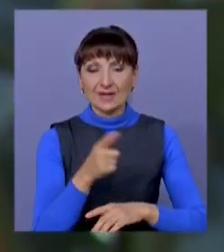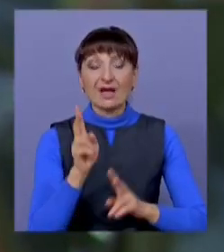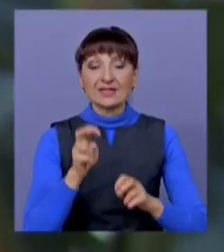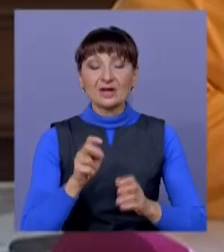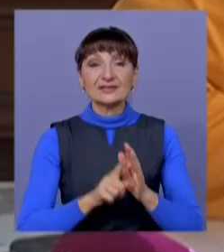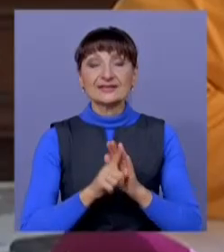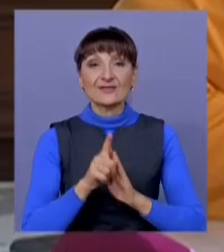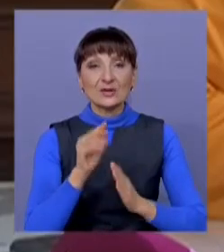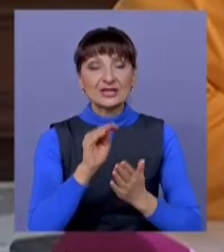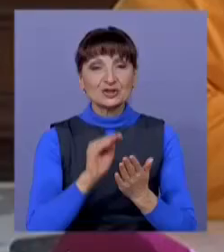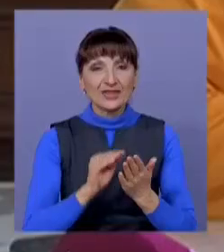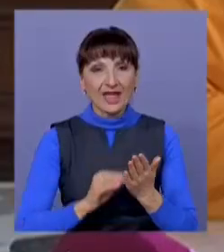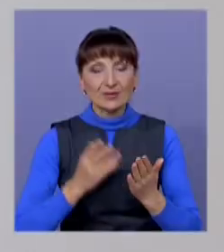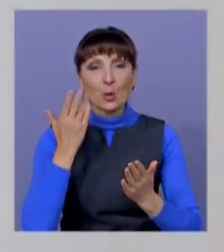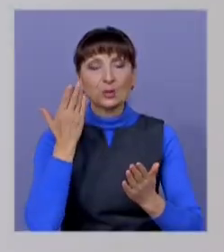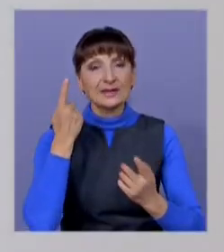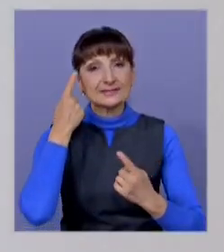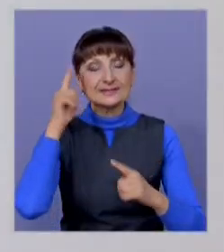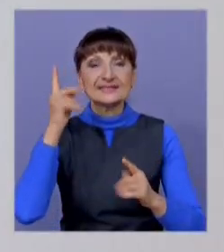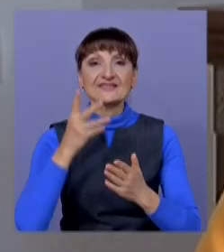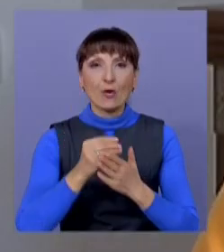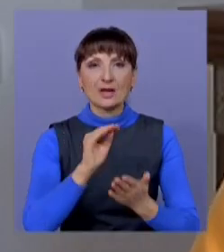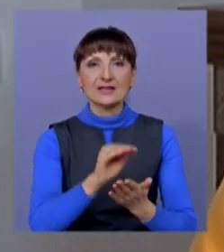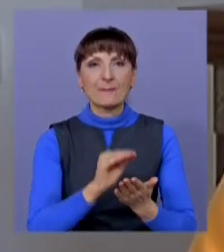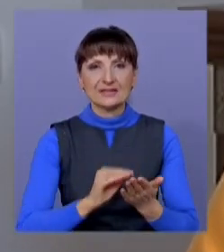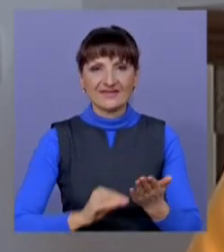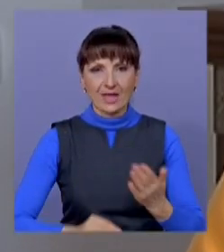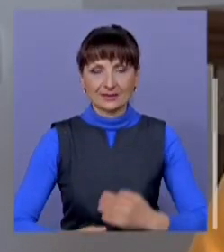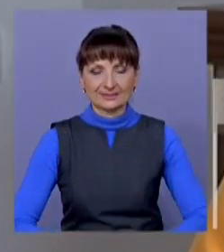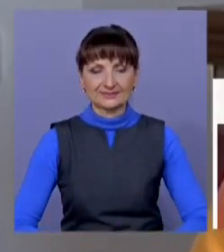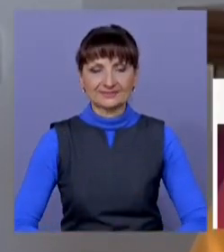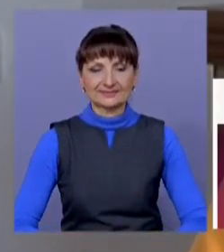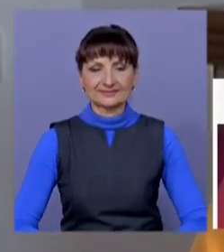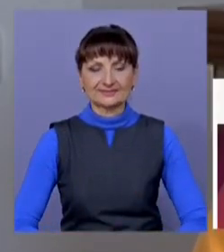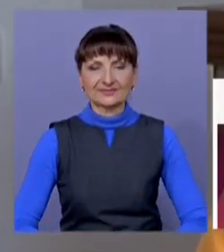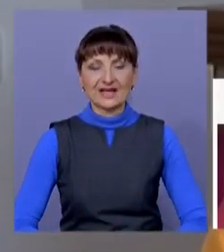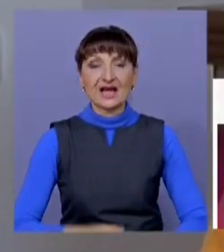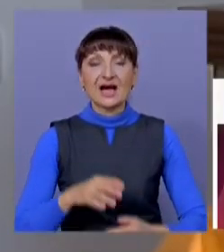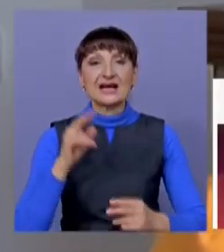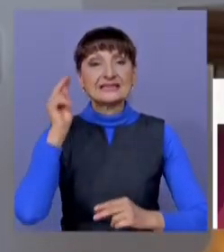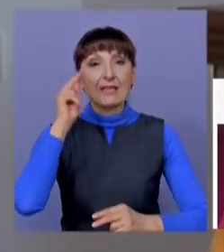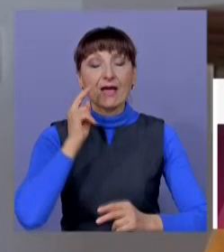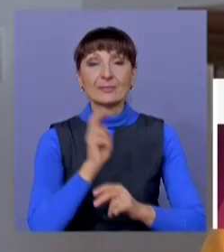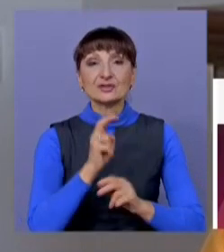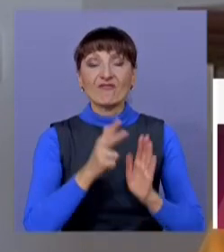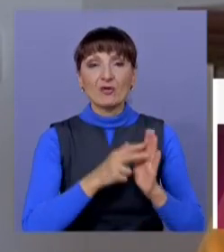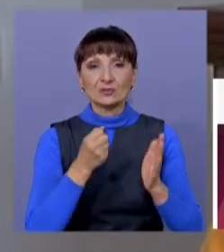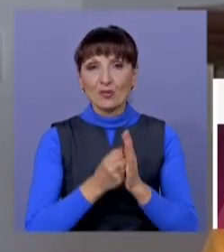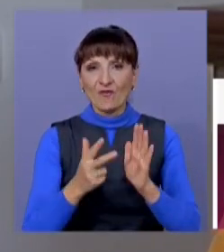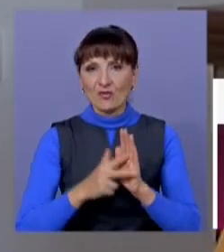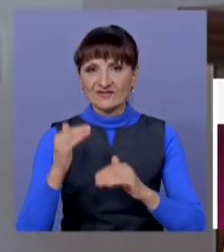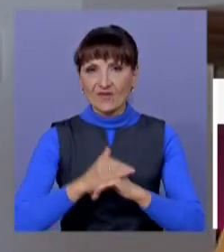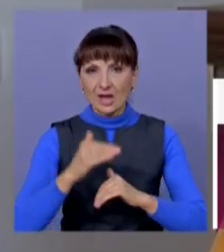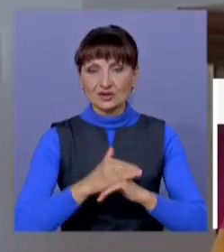небольшой ежедневник куда записывает идеи и предложения . пора на занятия посещаю с 8 утра до 8 вечера